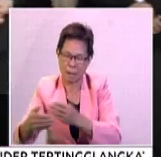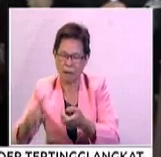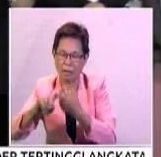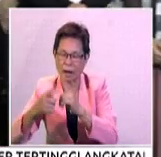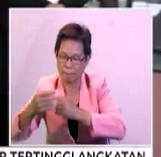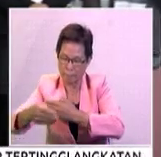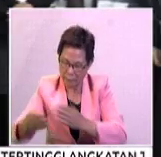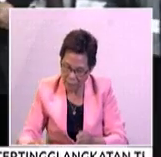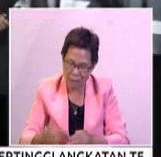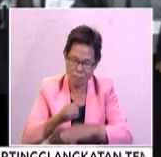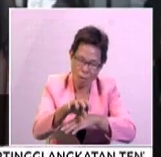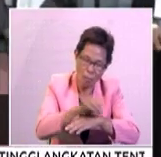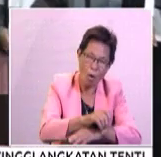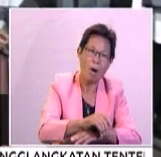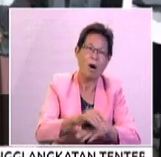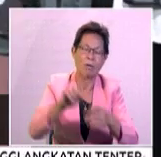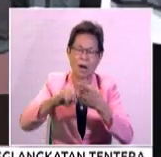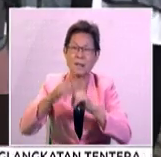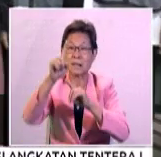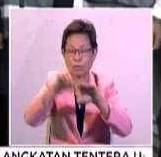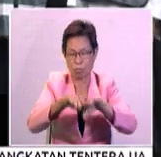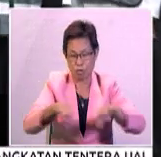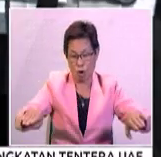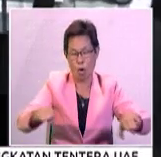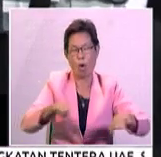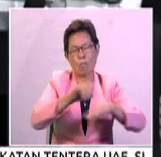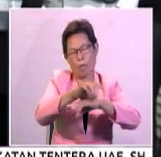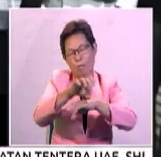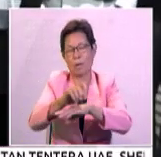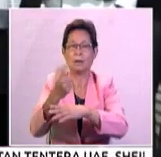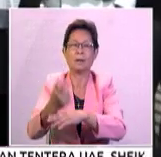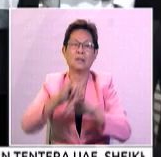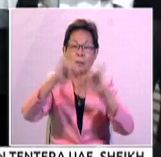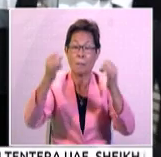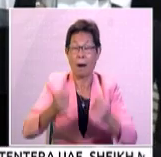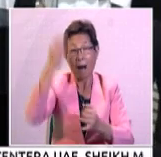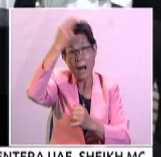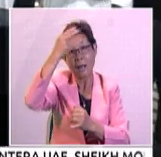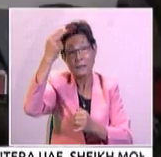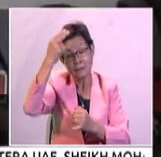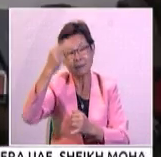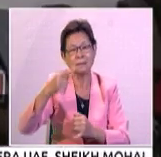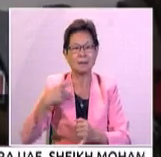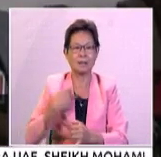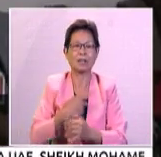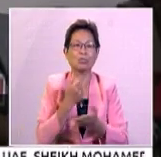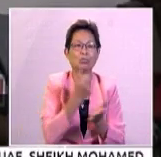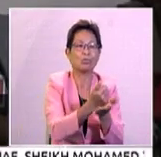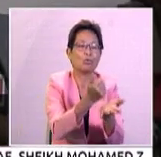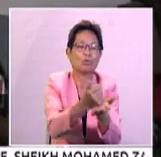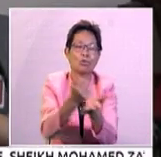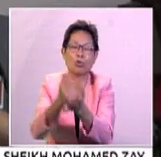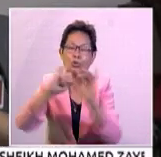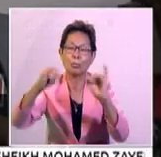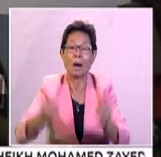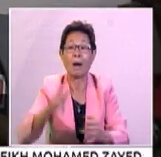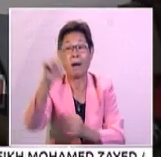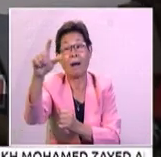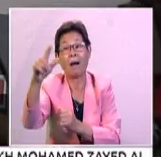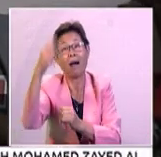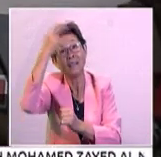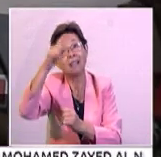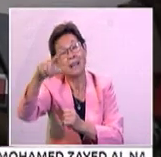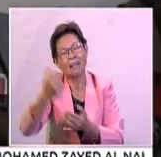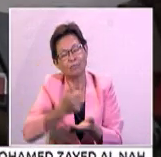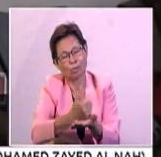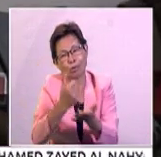rakan-rakan satu floor. Datang sebagai jemaah haji, pada masa yang sama kita dapat menolong jemaah haji yang lain. So